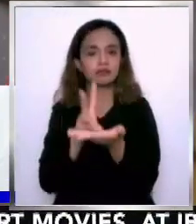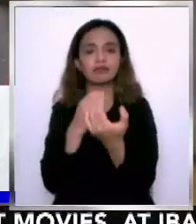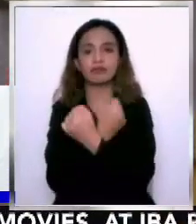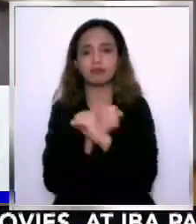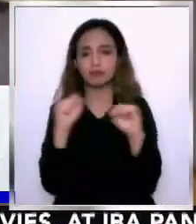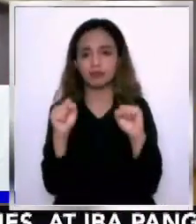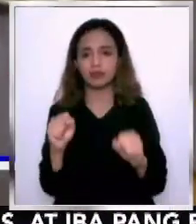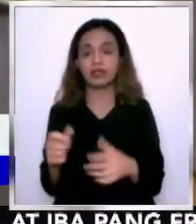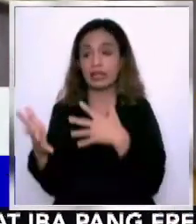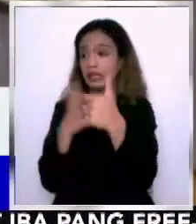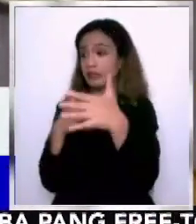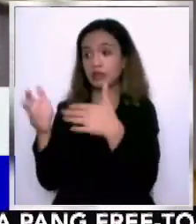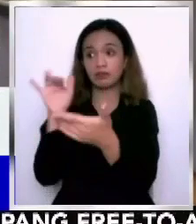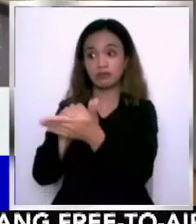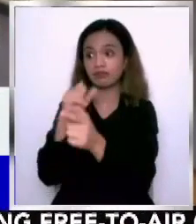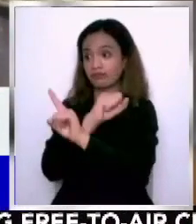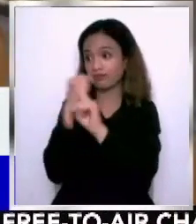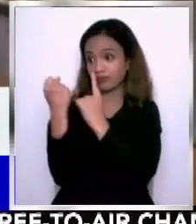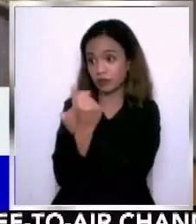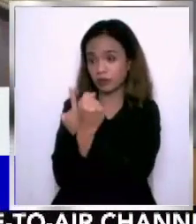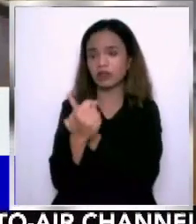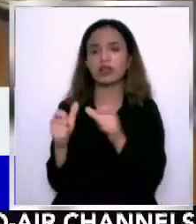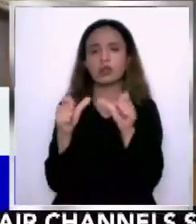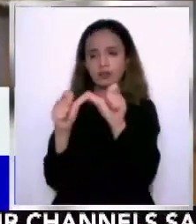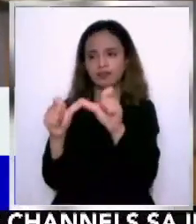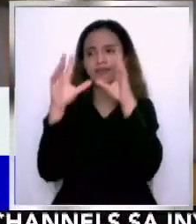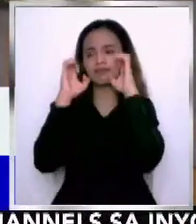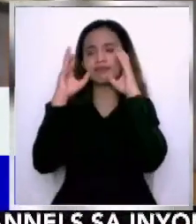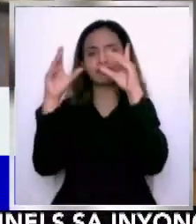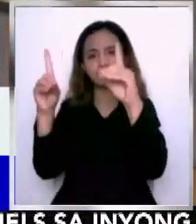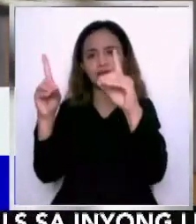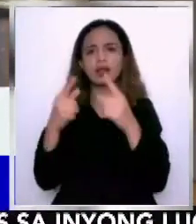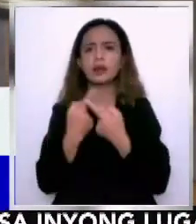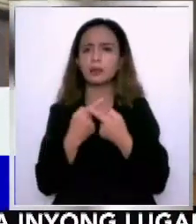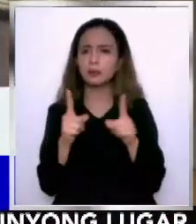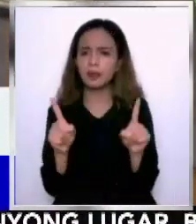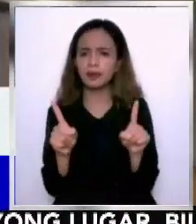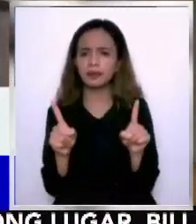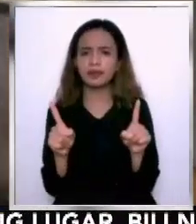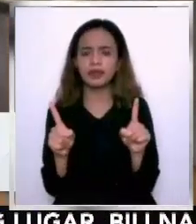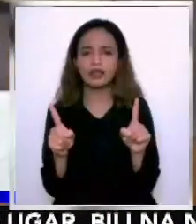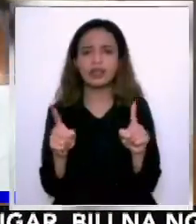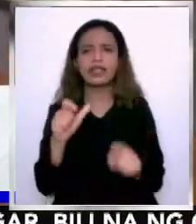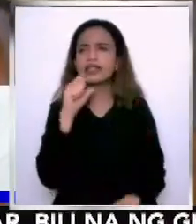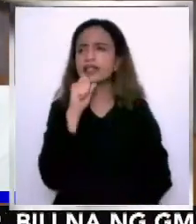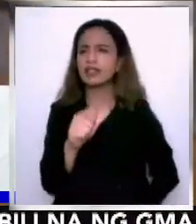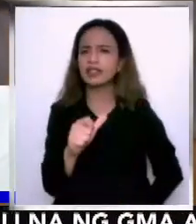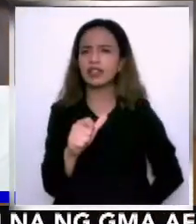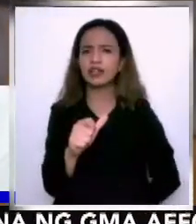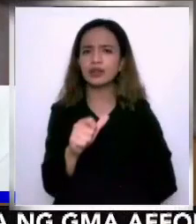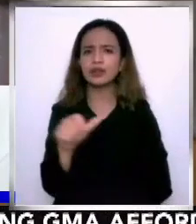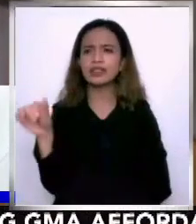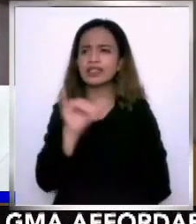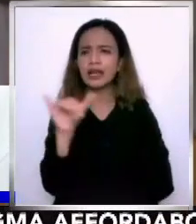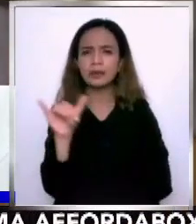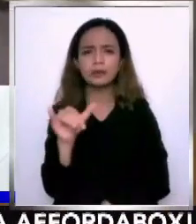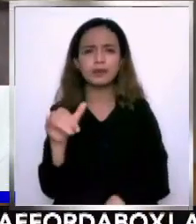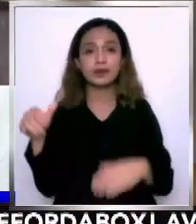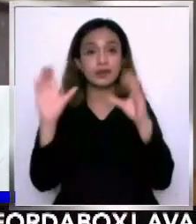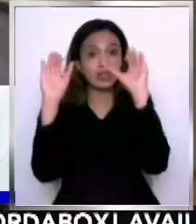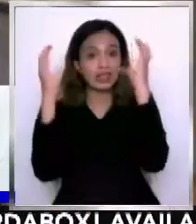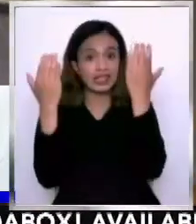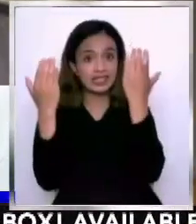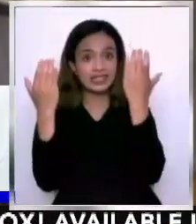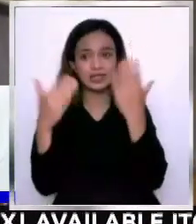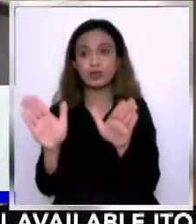ipagpatuloy natin yung education. Pero hindi siya yung typical na classroom teaching na nasa classroom